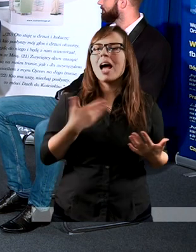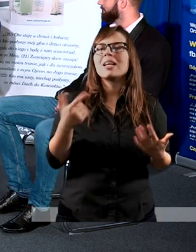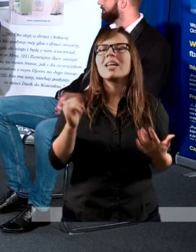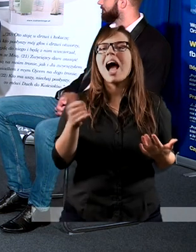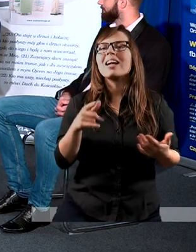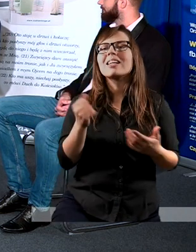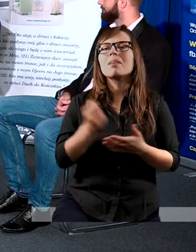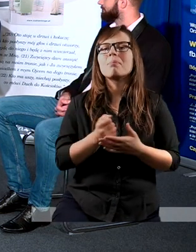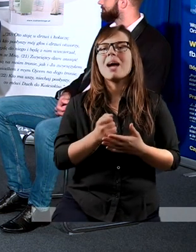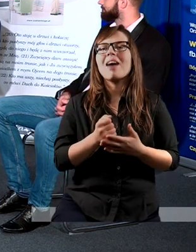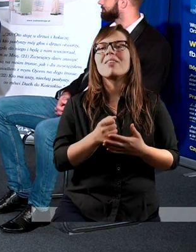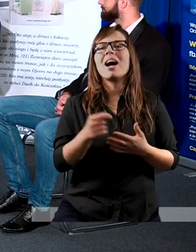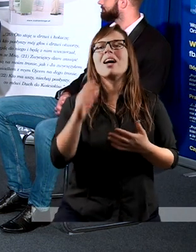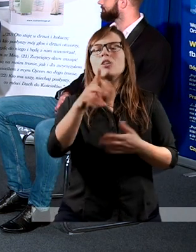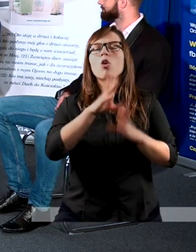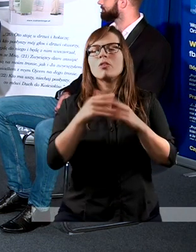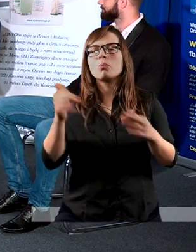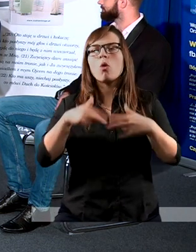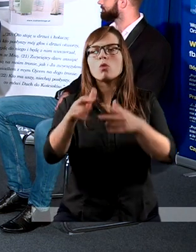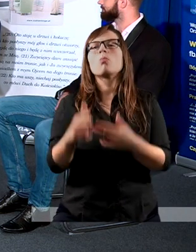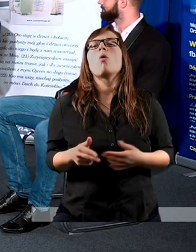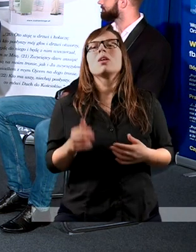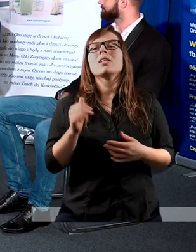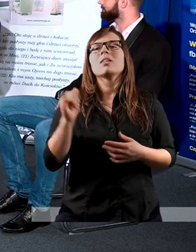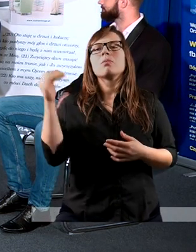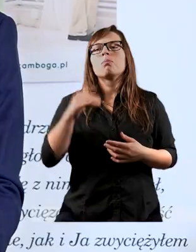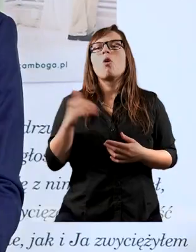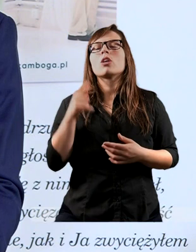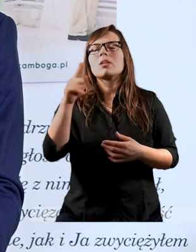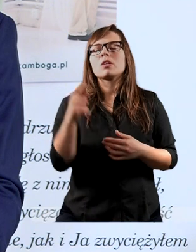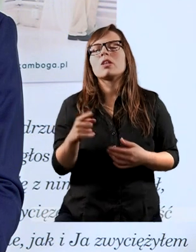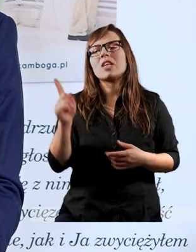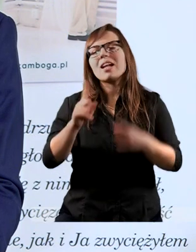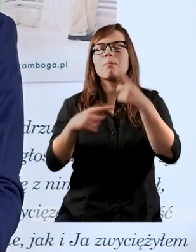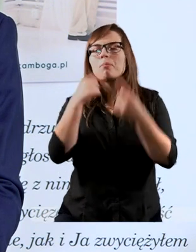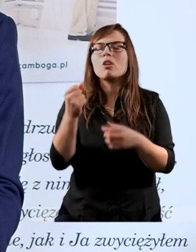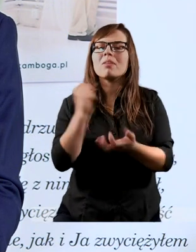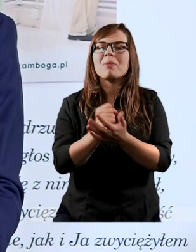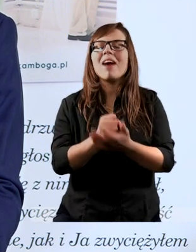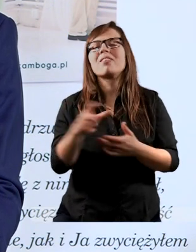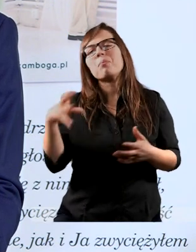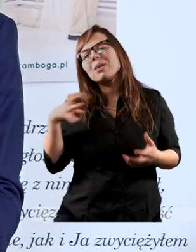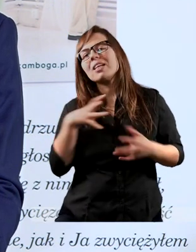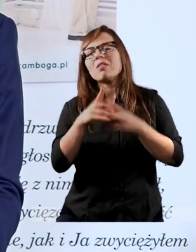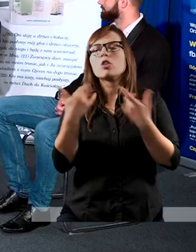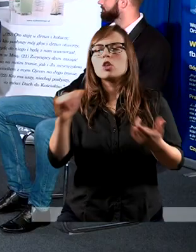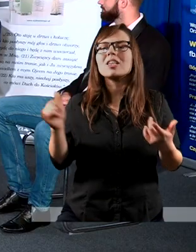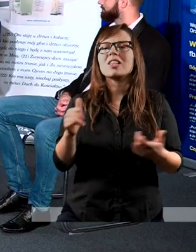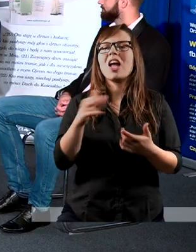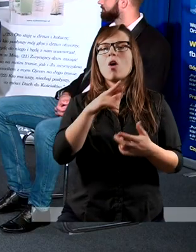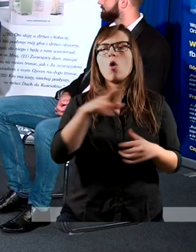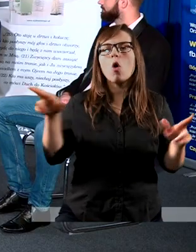jakich kategoriach ten sukces pojmujemy? Bo sukces można mieć duchowy, można mieć sukces osobisty, można mieć sukces w pracy, sukces w biznesie. To są różnego